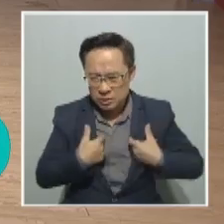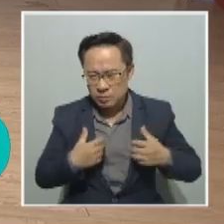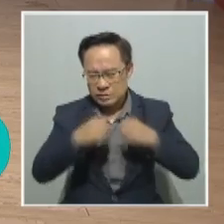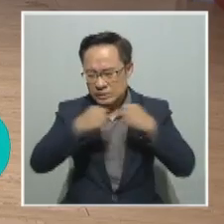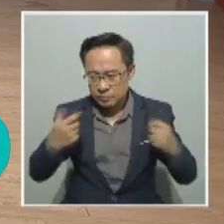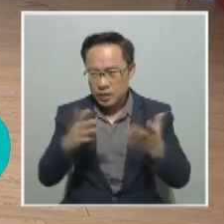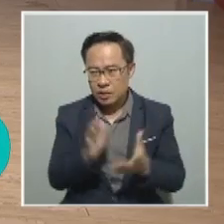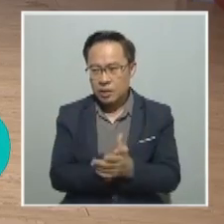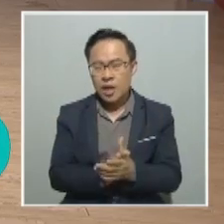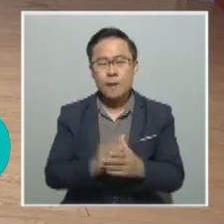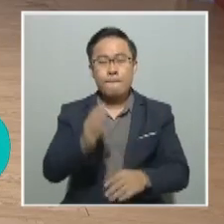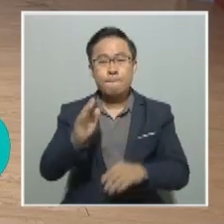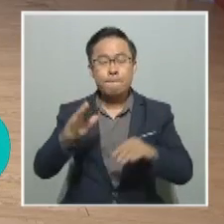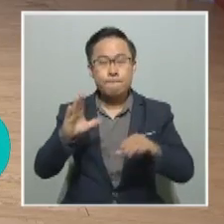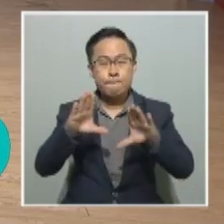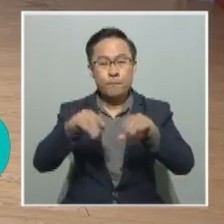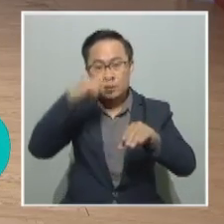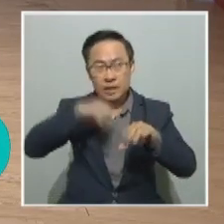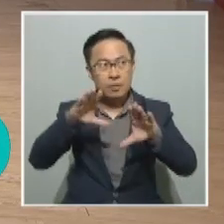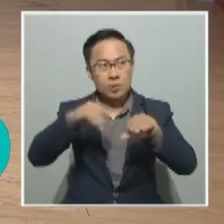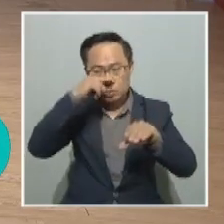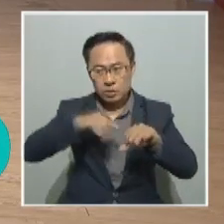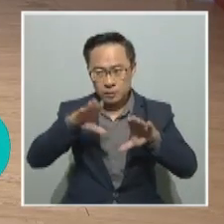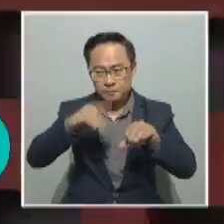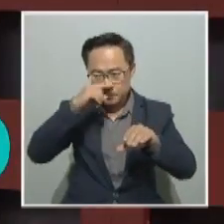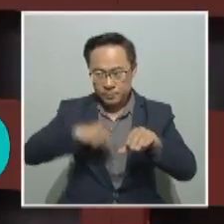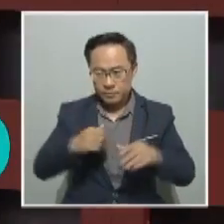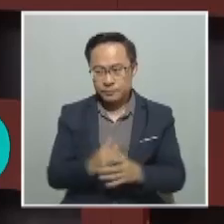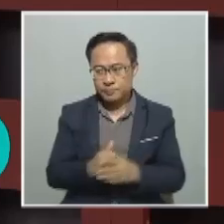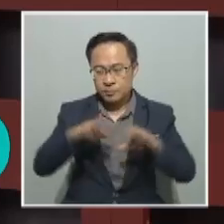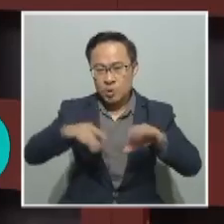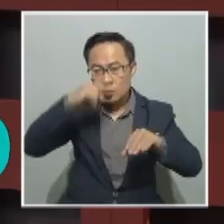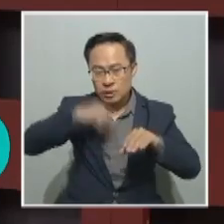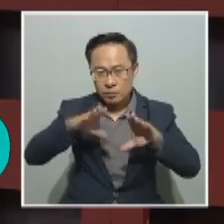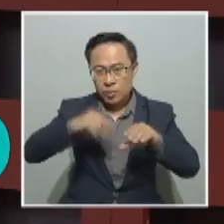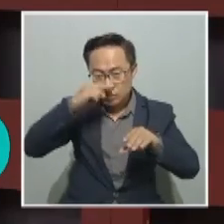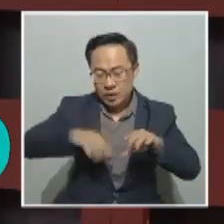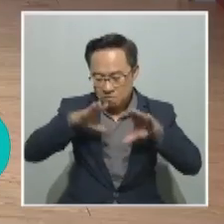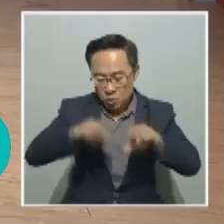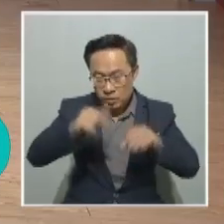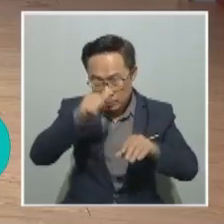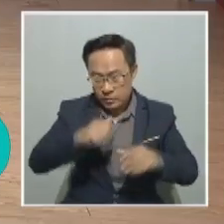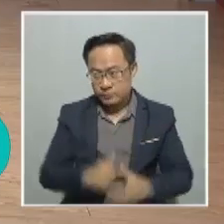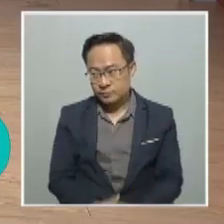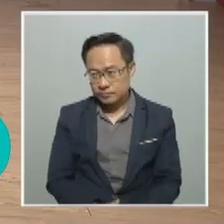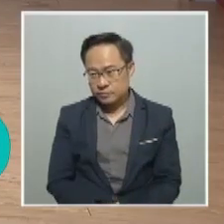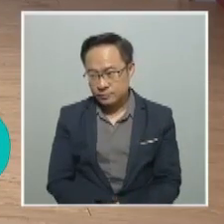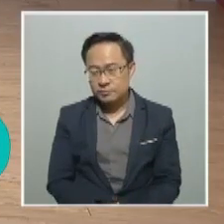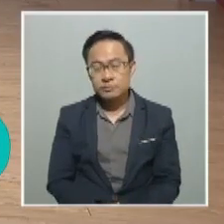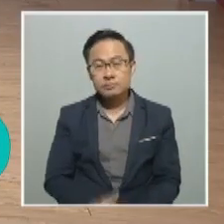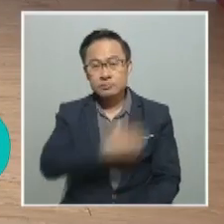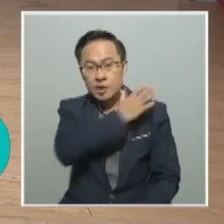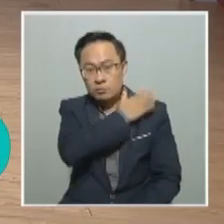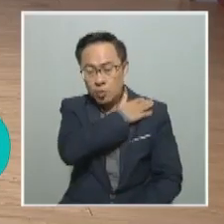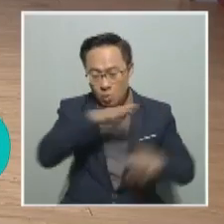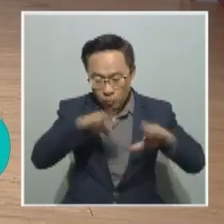ไม่ถนัดผมไปหาหมอนวดเลย เดี๋ยวเดี๋ยว หมอนวดแผนโบราณ โอ้ยเว้นนานเลย หมอนวดแผนโบราณ ใจไม่ดี ผมเลยอยากรู้ว่าก ลัวไปอย่างอื่น อาการไหล